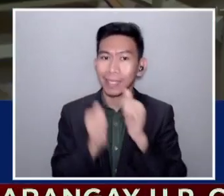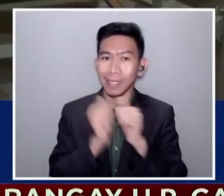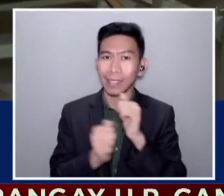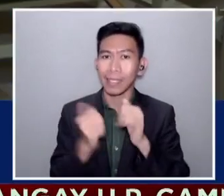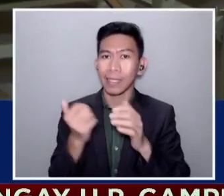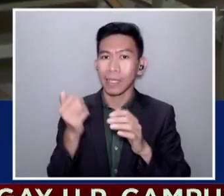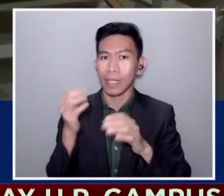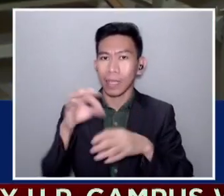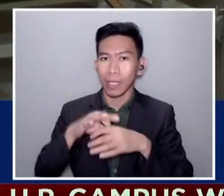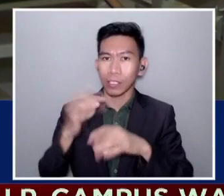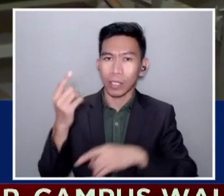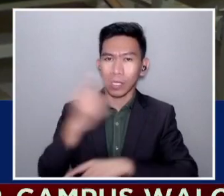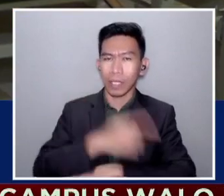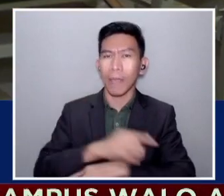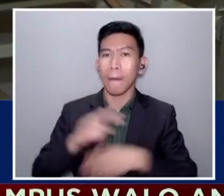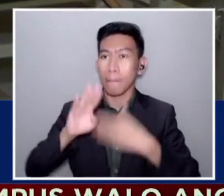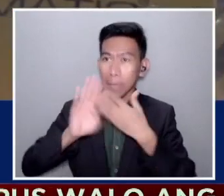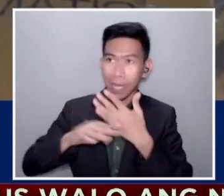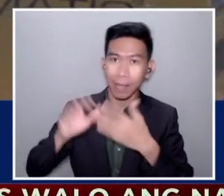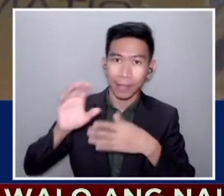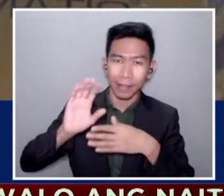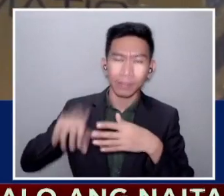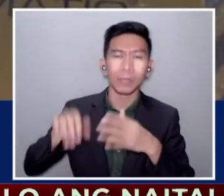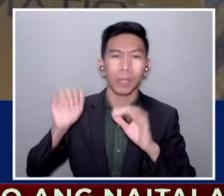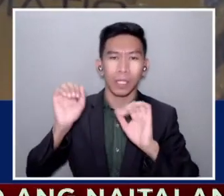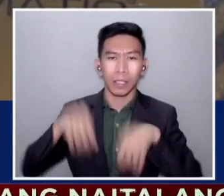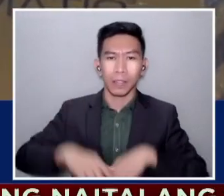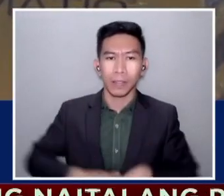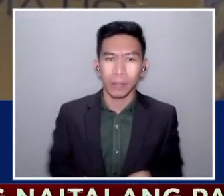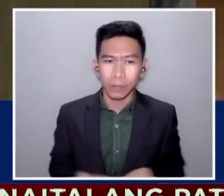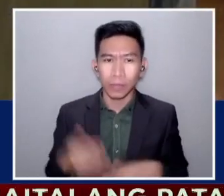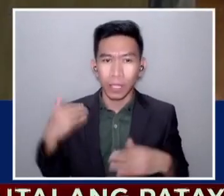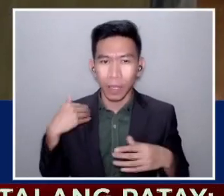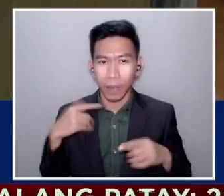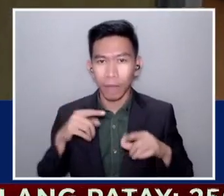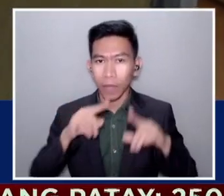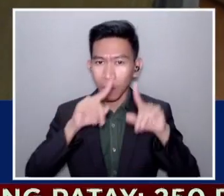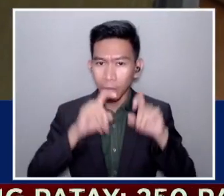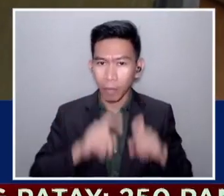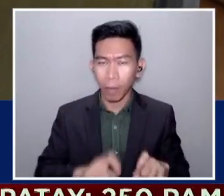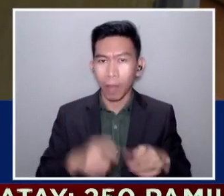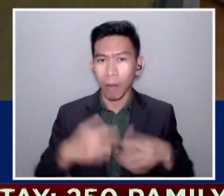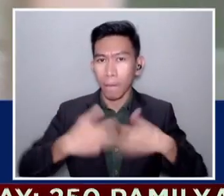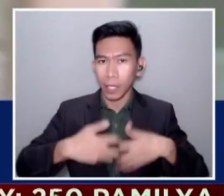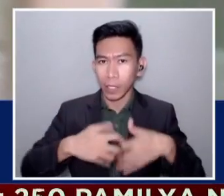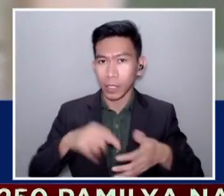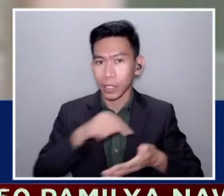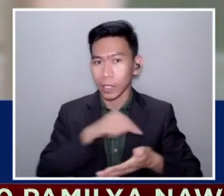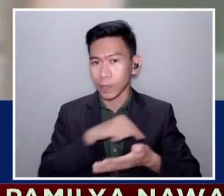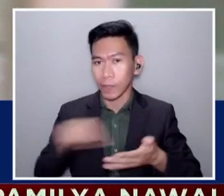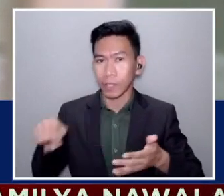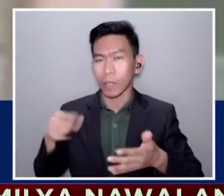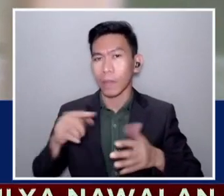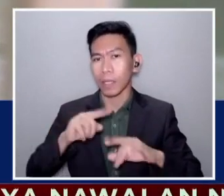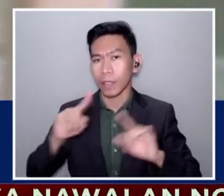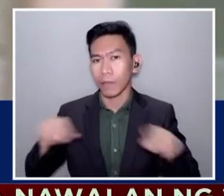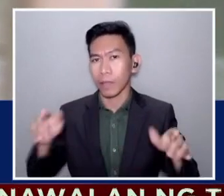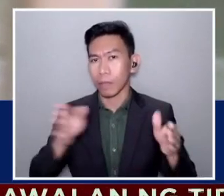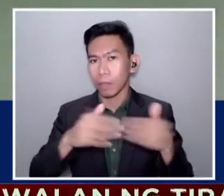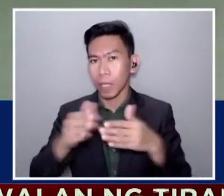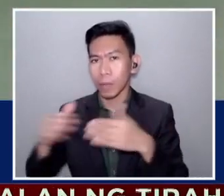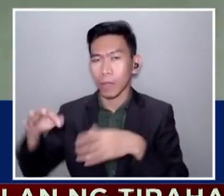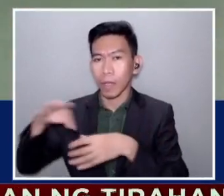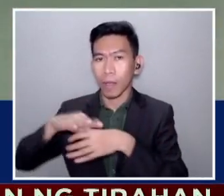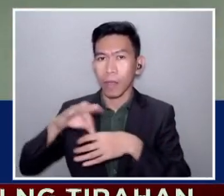balik. Nakatutok naman ng COMELEC sa final testing and sealing ng mga vote counting machines ngayon linggo sa mga presinto sa buong bansa para